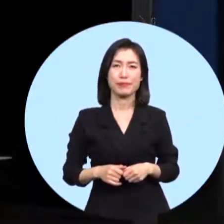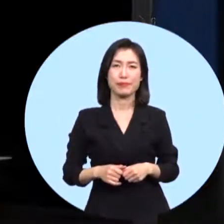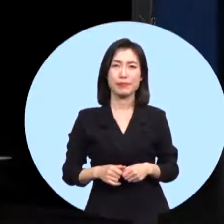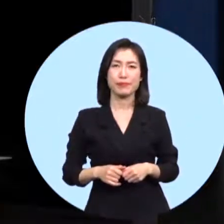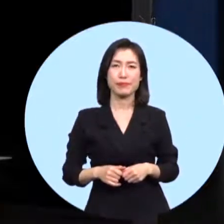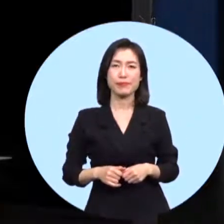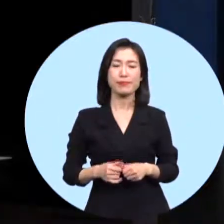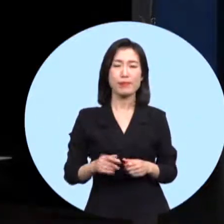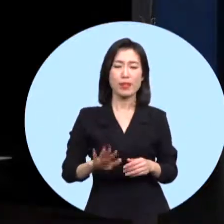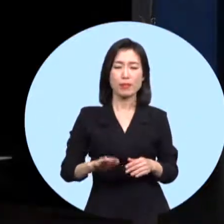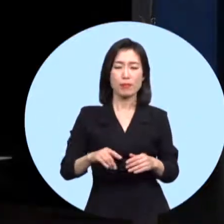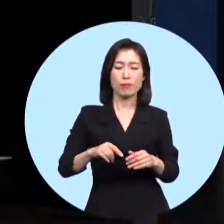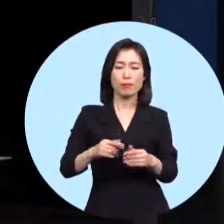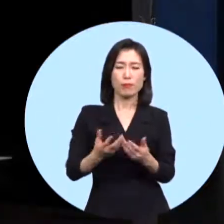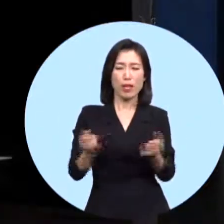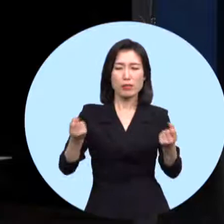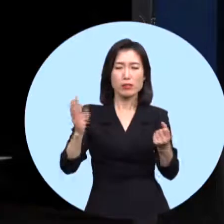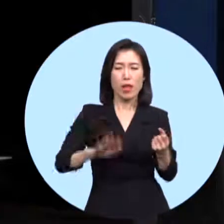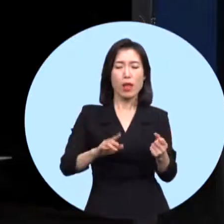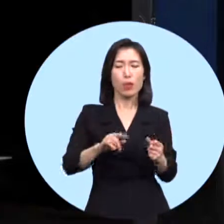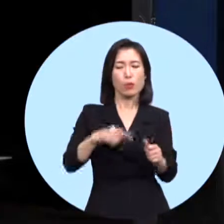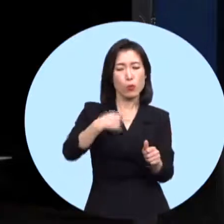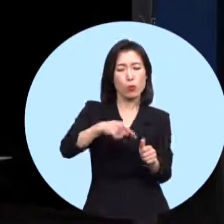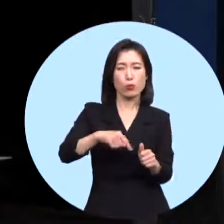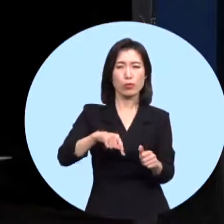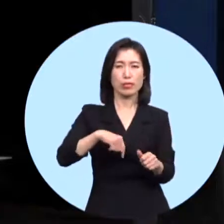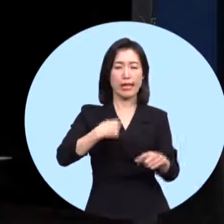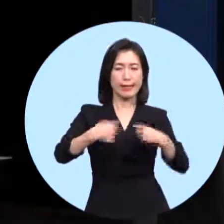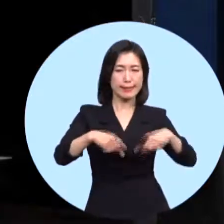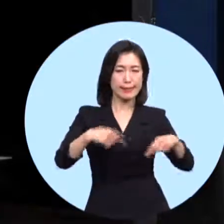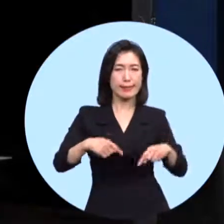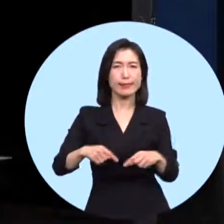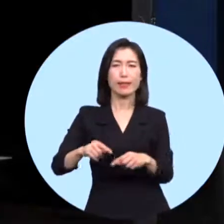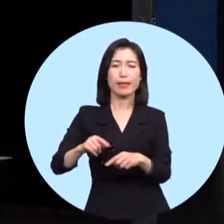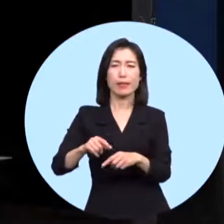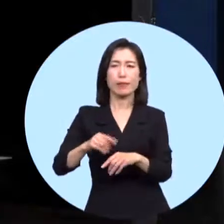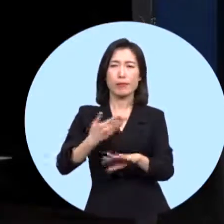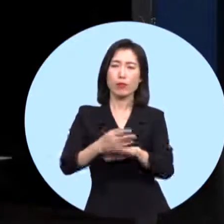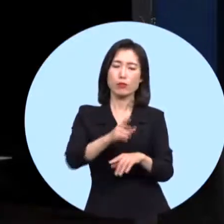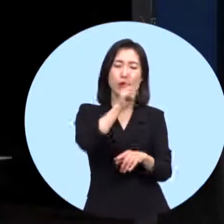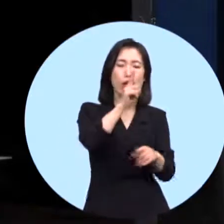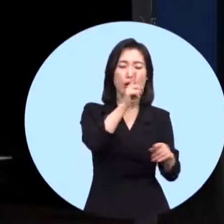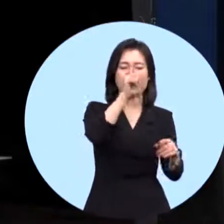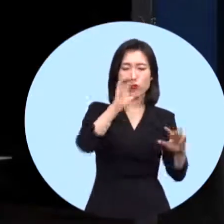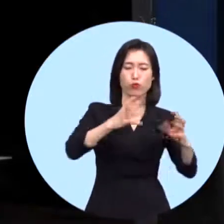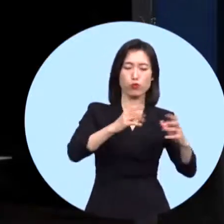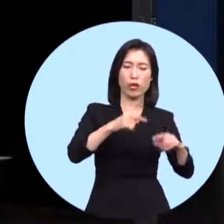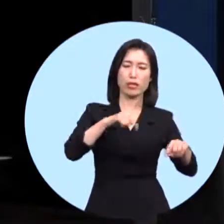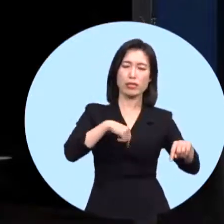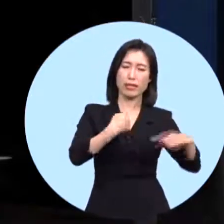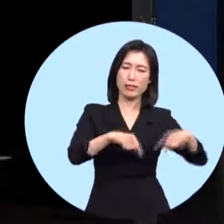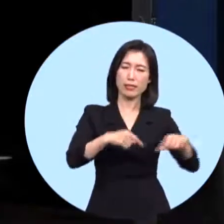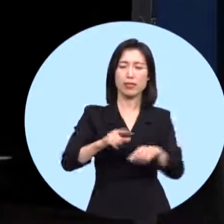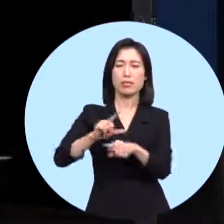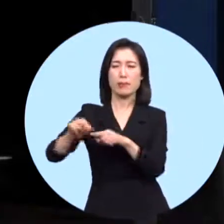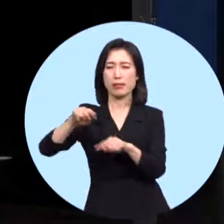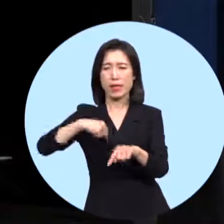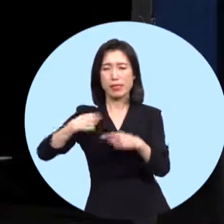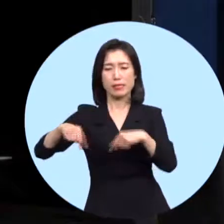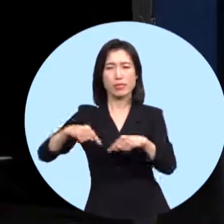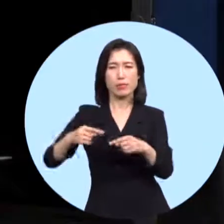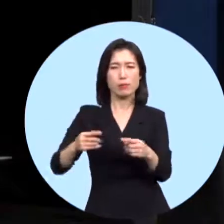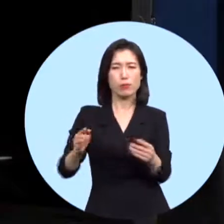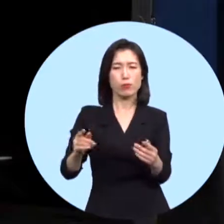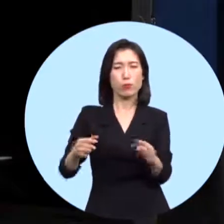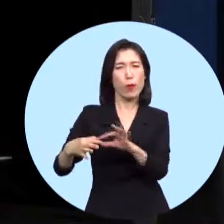상황에서 교육자치와 지방자치가 어떻게 협력하고 있는지 그 사례를 좀 말씀드리고자 합니다.